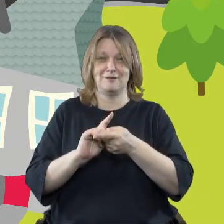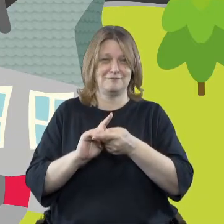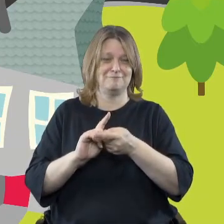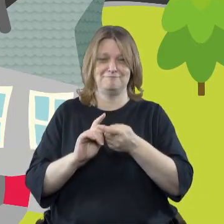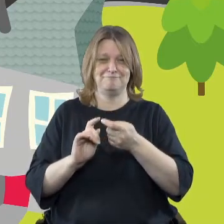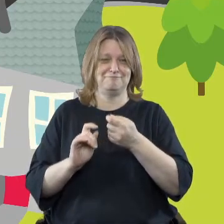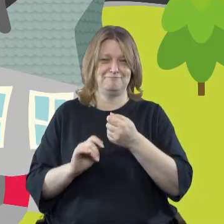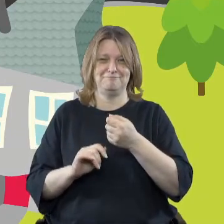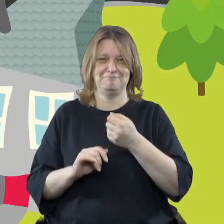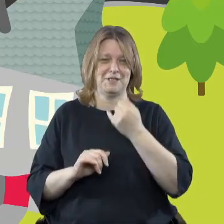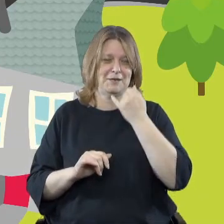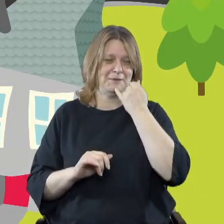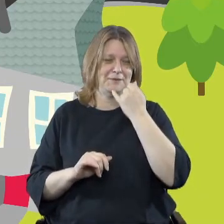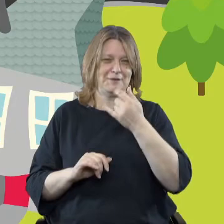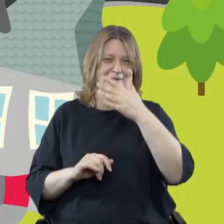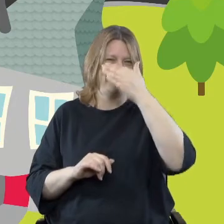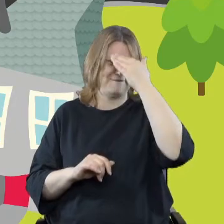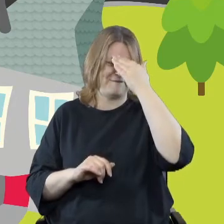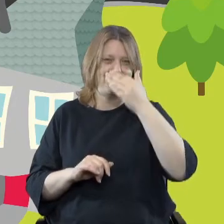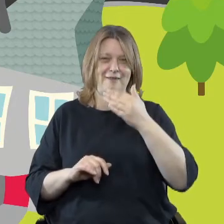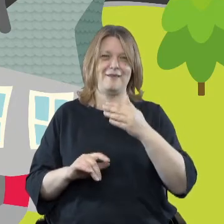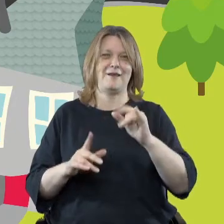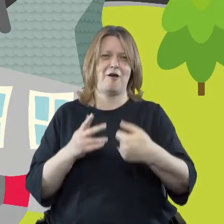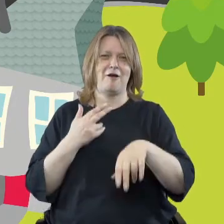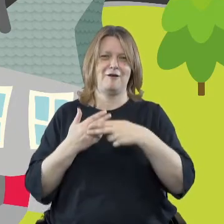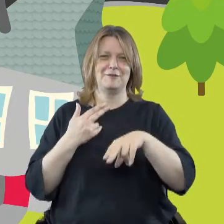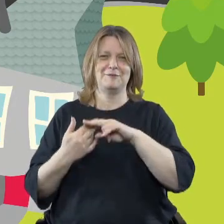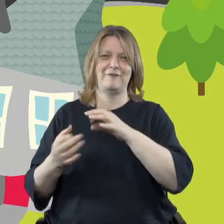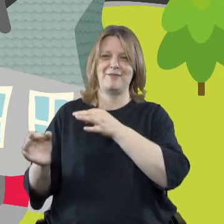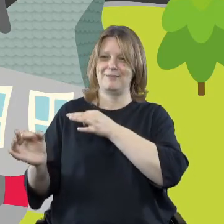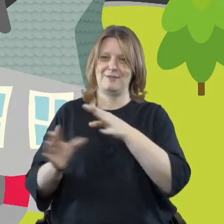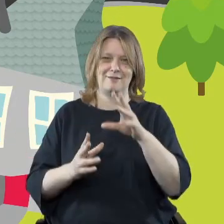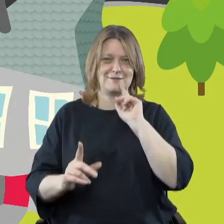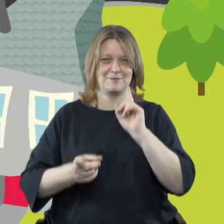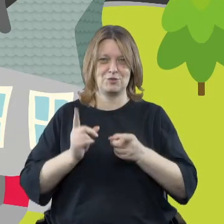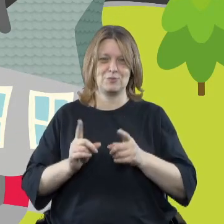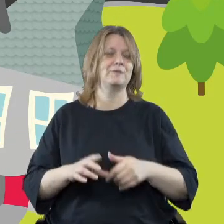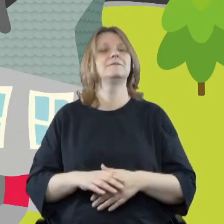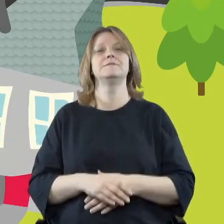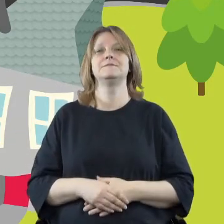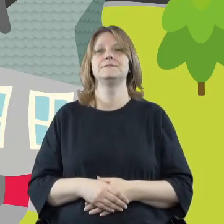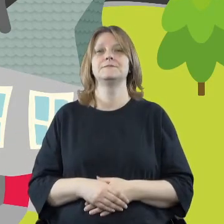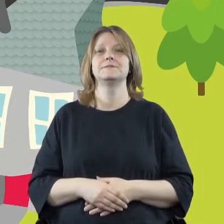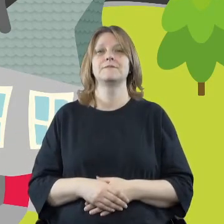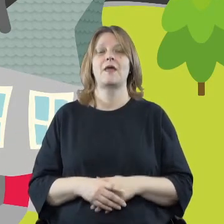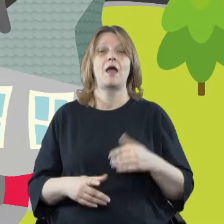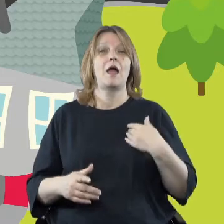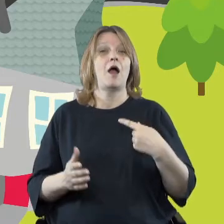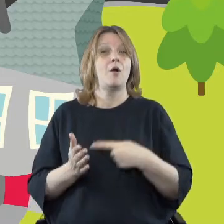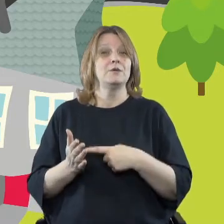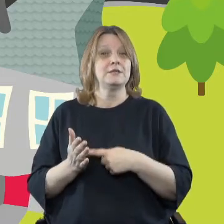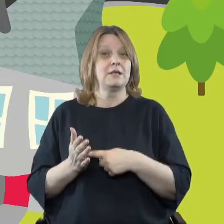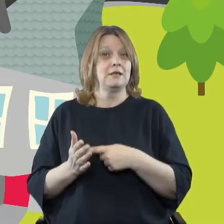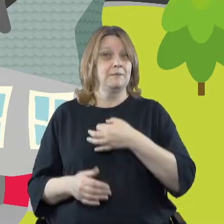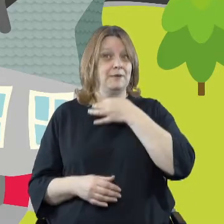spotkaniu, znakomicie orientują się i odpowiadają na każde z pytań. I ostatnia zagadka. No